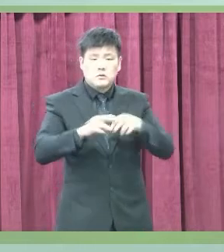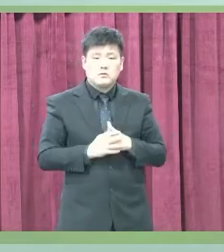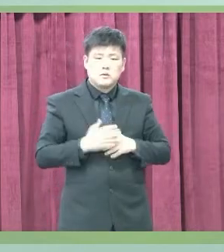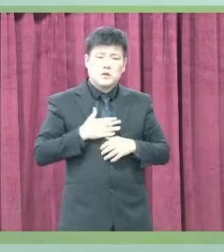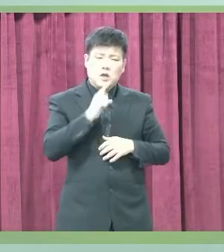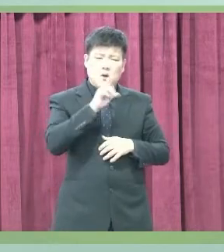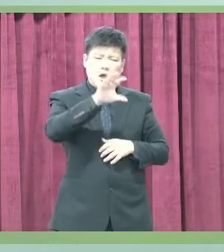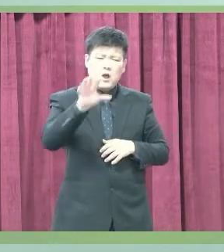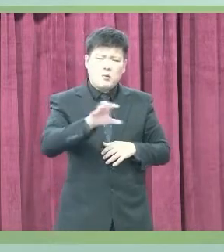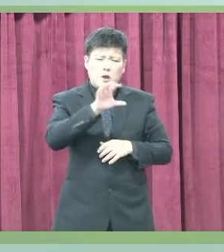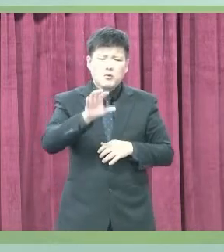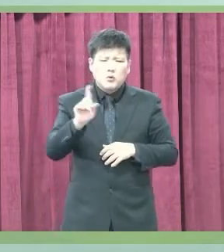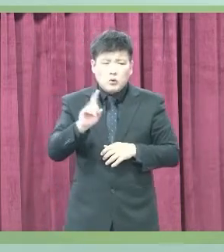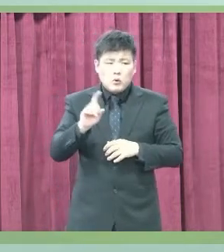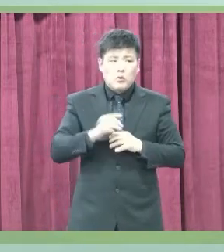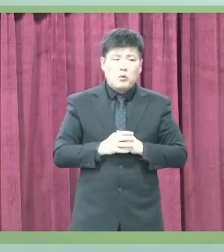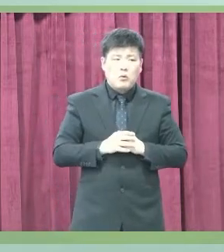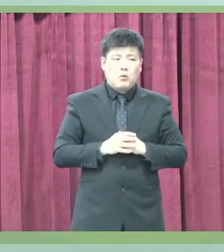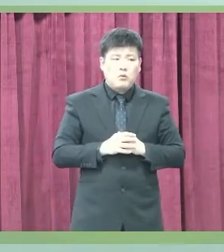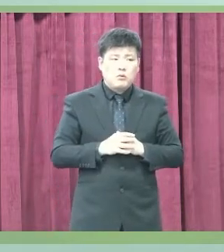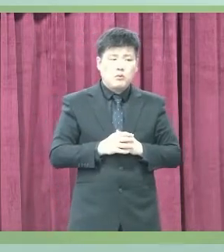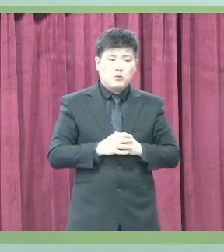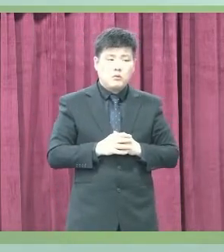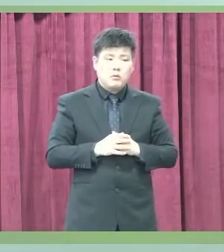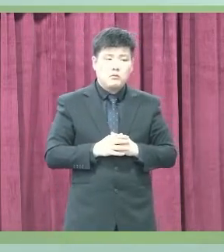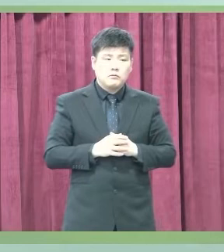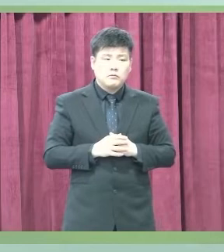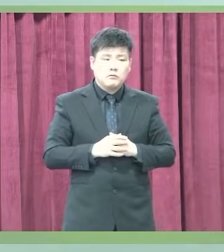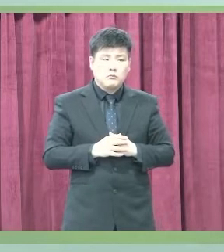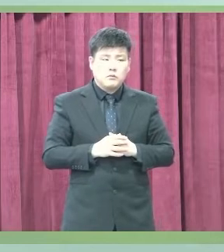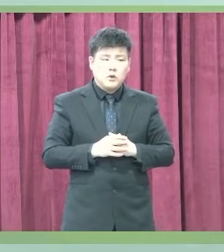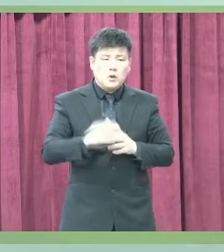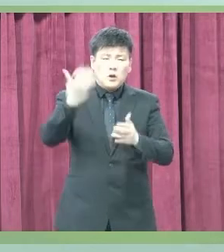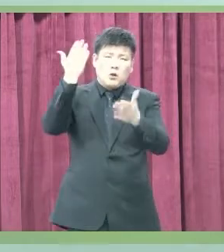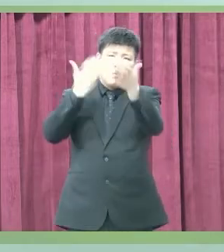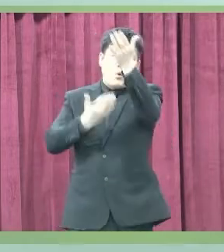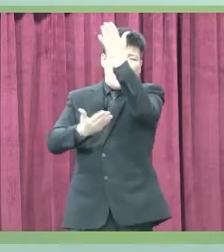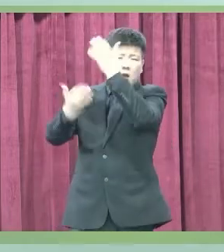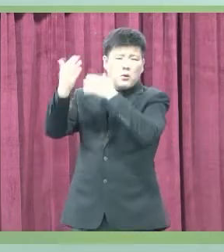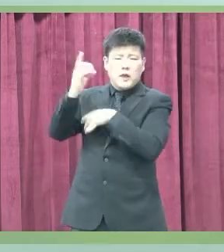말씀드릴 거는 후향적 통계 분석을 통한 발표 내용입니다. 즉 과거의 데이터를